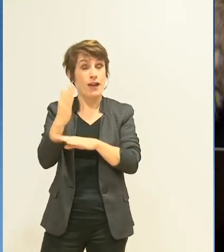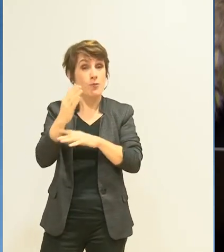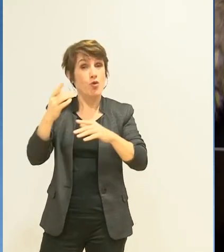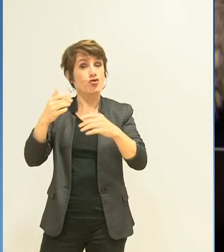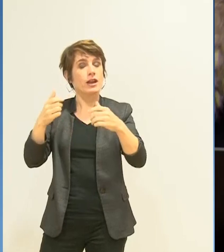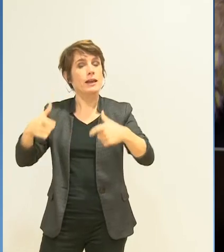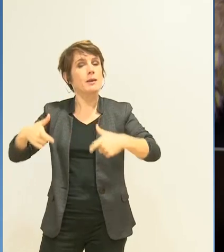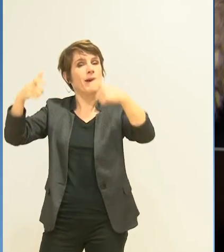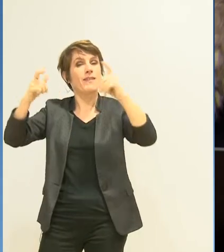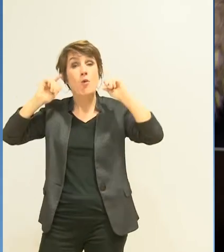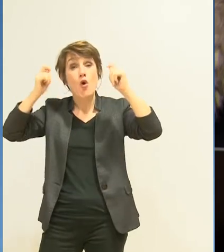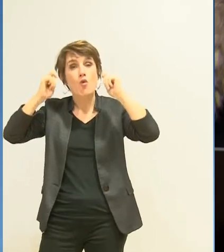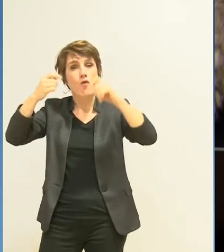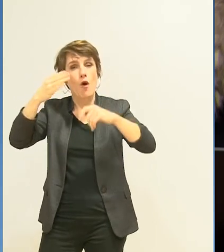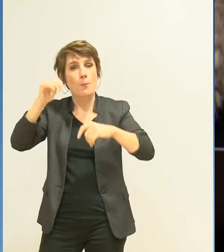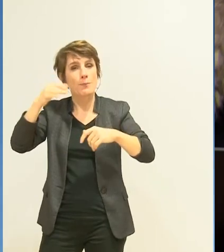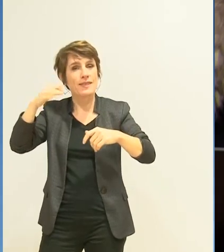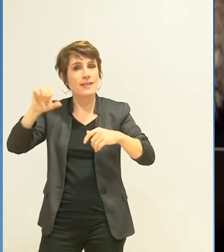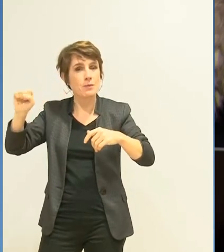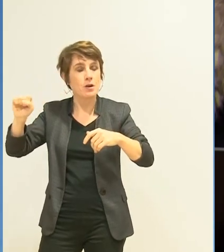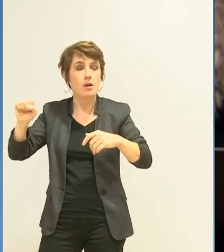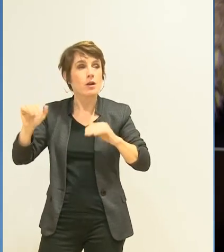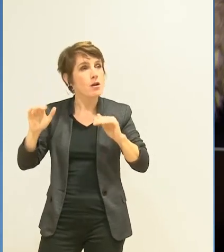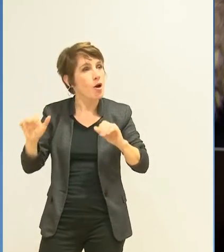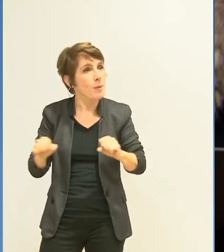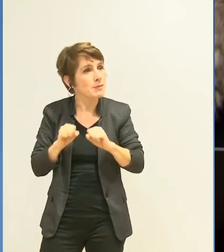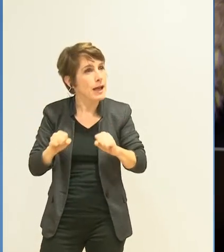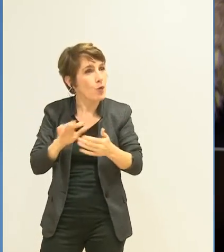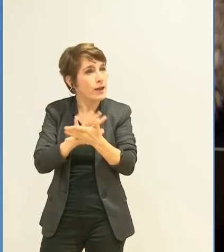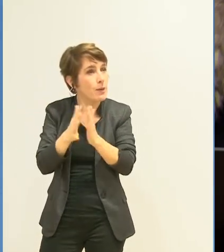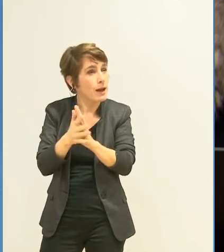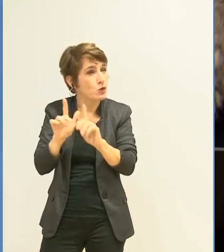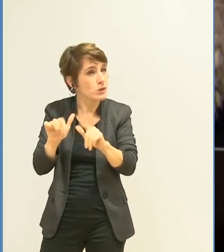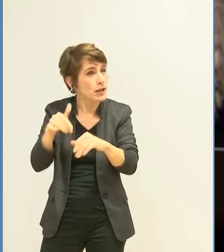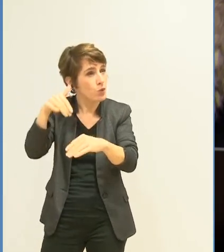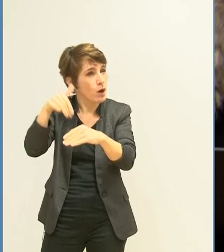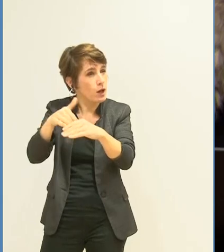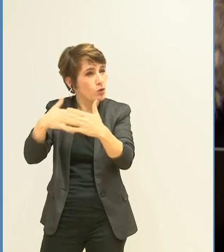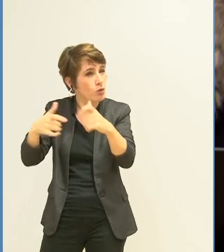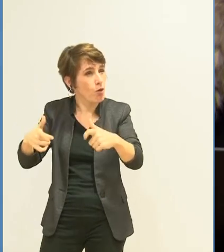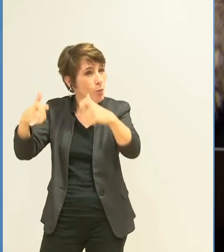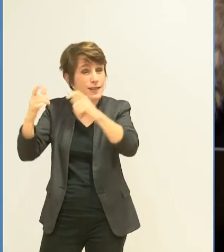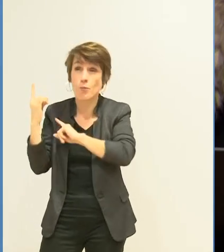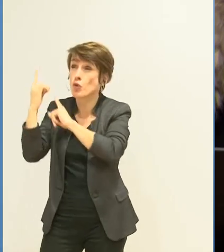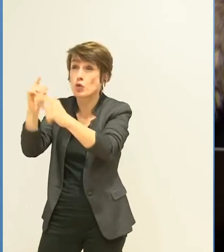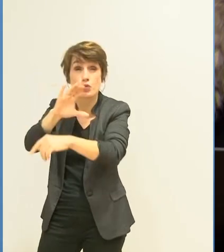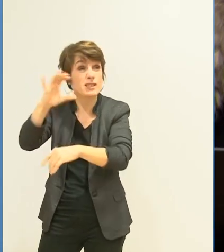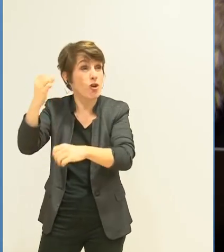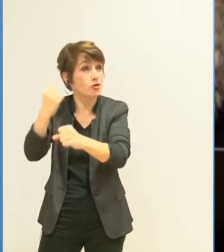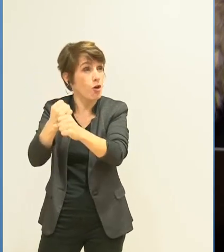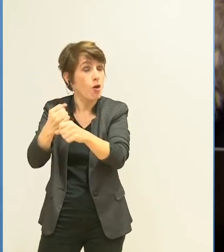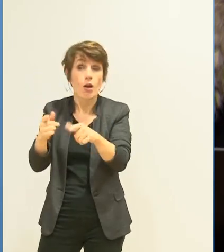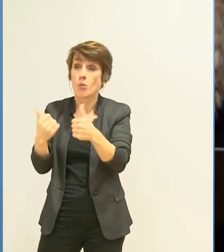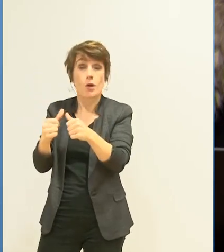de considérer qu'une association qui existe depuis 100 ans dans les locaux ont fait comme si elles n'existaient pas et on soumet